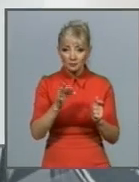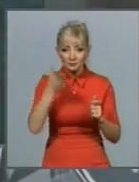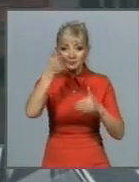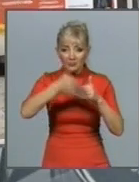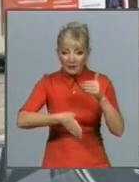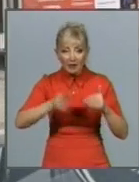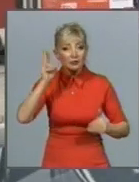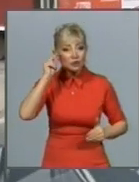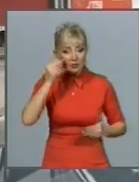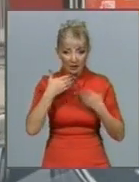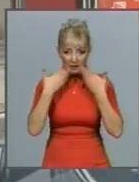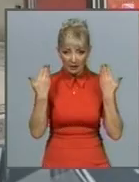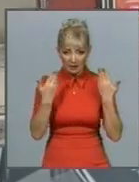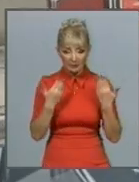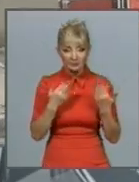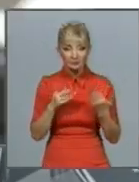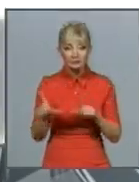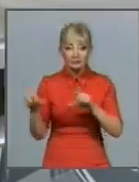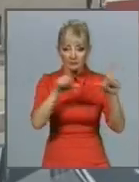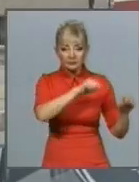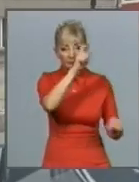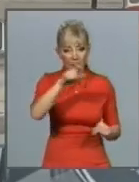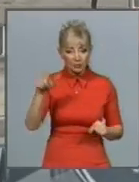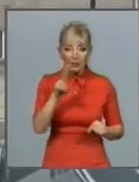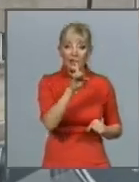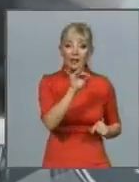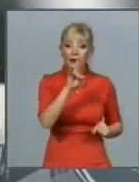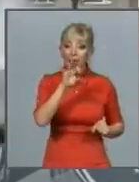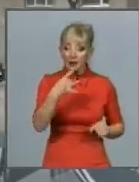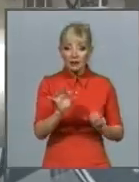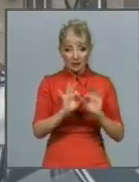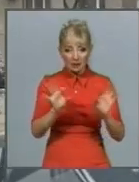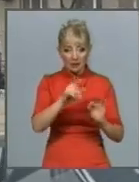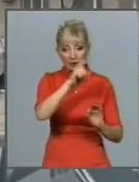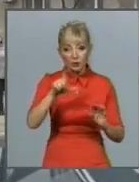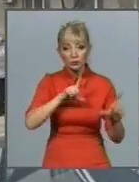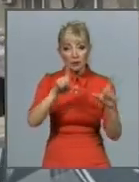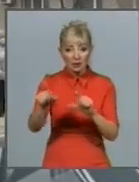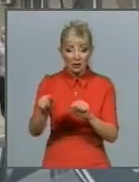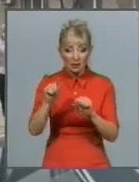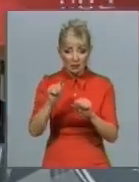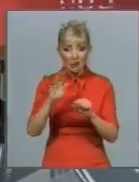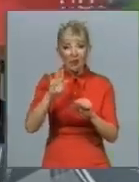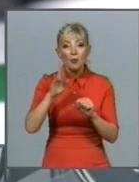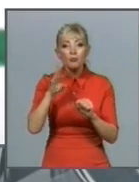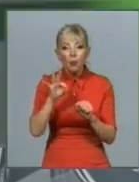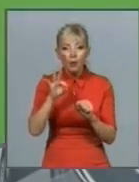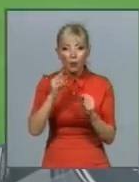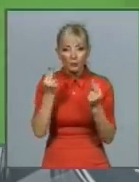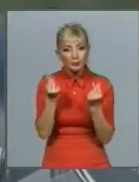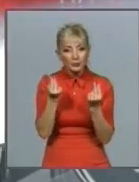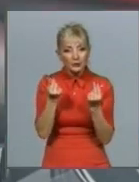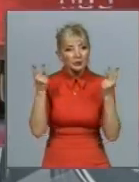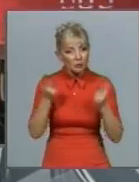немає. Щодо перевезення громадян, Владислав Криклі розповів, що люди пересуваються в основному з бізнес-потреб. Тож, на думку міністра,